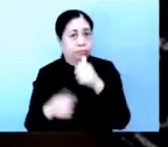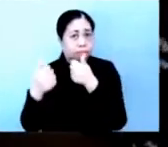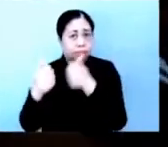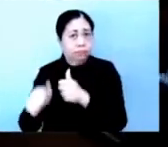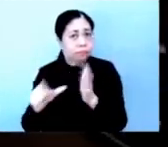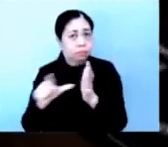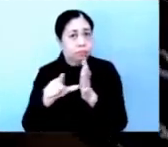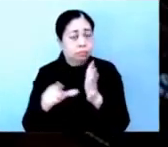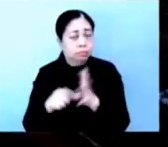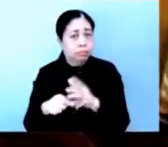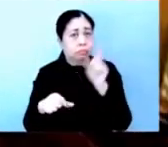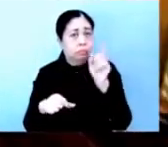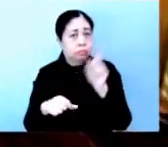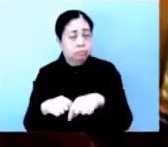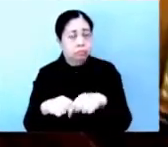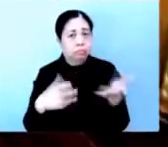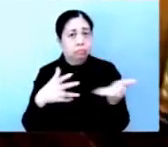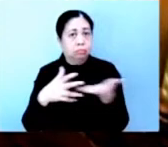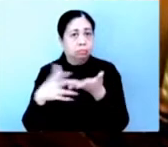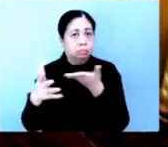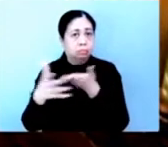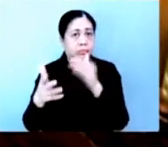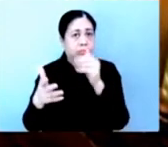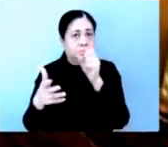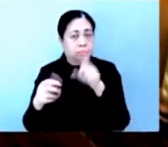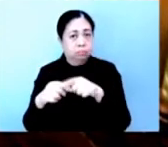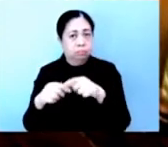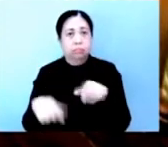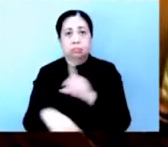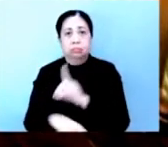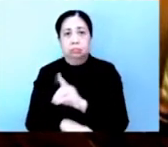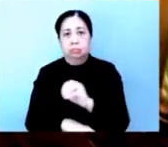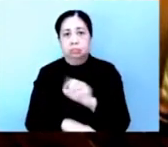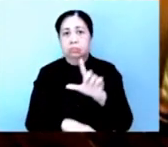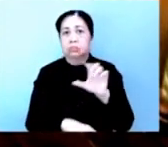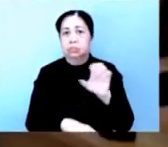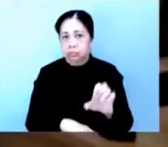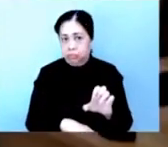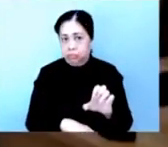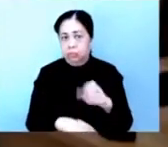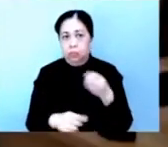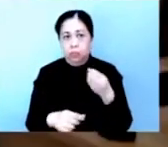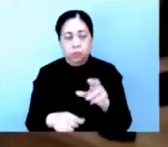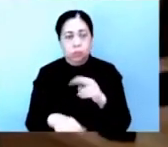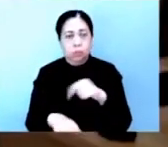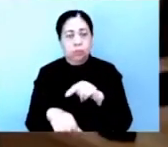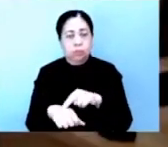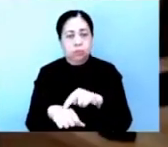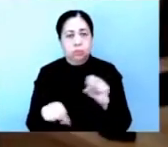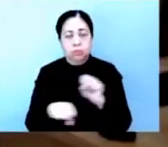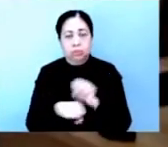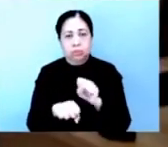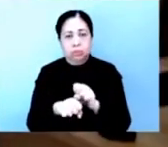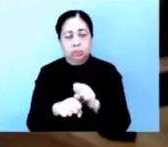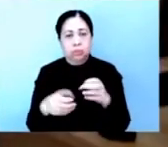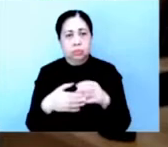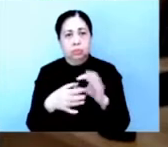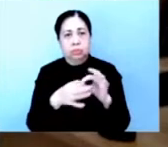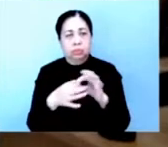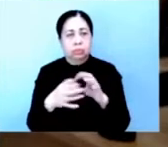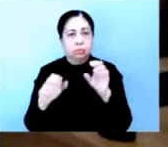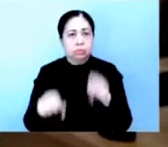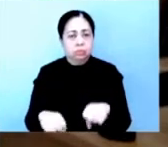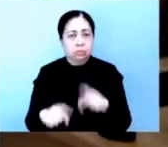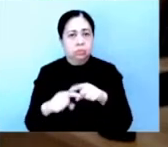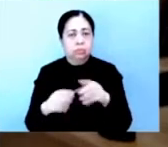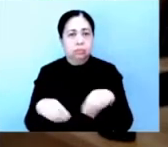ay maaaring makasuhan sa Department of Labor and Employment o sa National Labor Relations Commission at maaaring